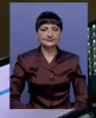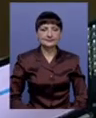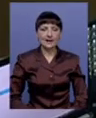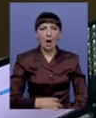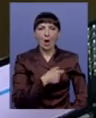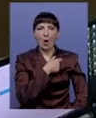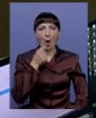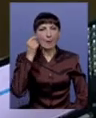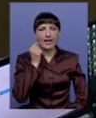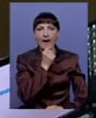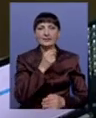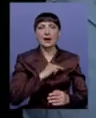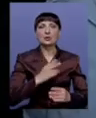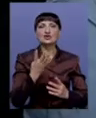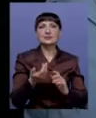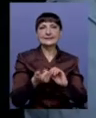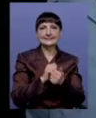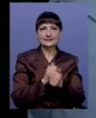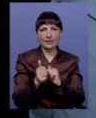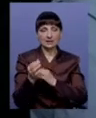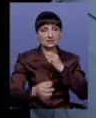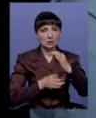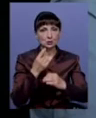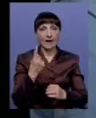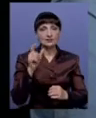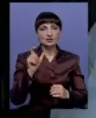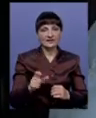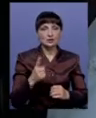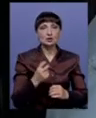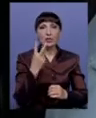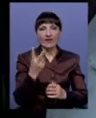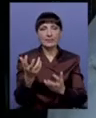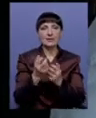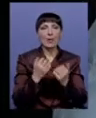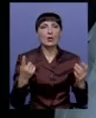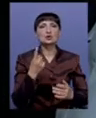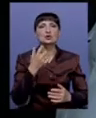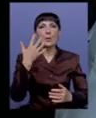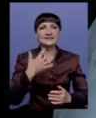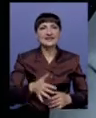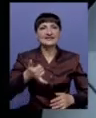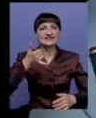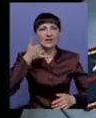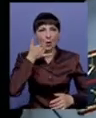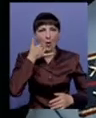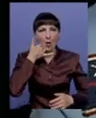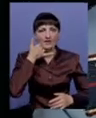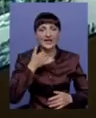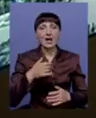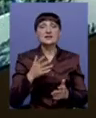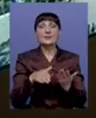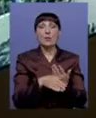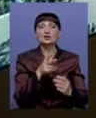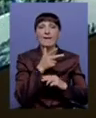Операторы ЦУ работают в 4 смены. В среднем за сутки один оператор 102 принимает более 150 звонков. С помощью камер